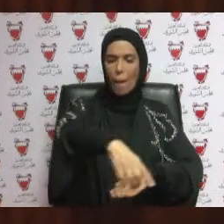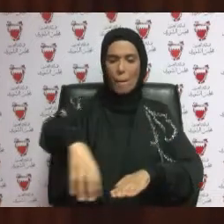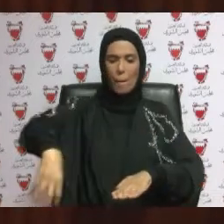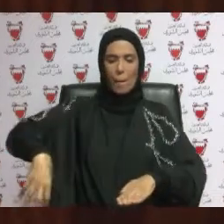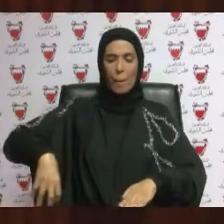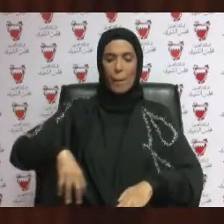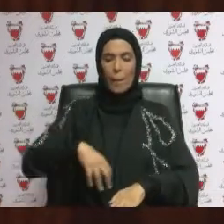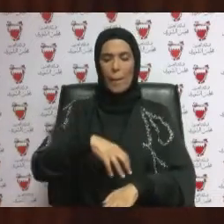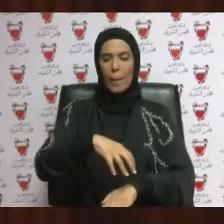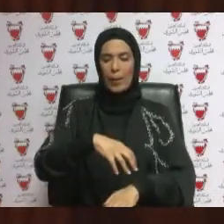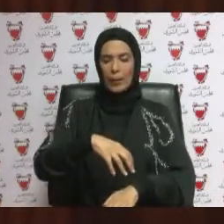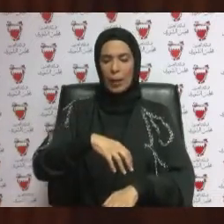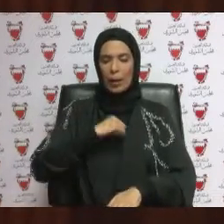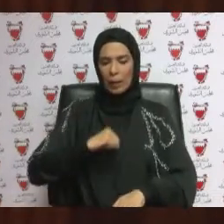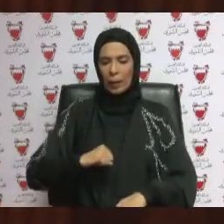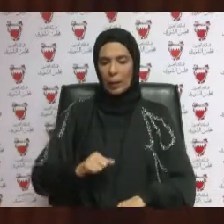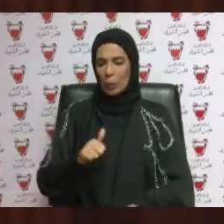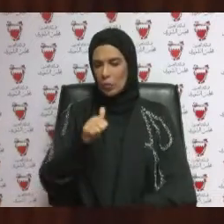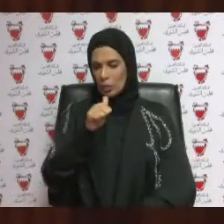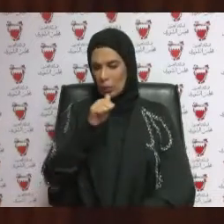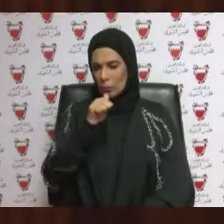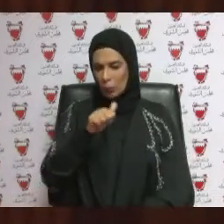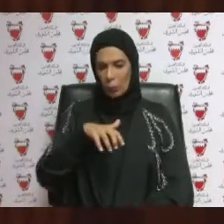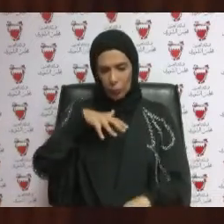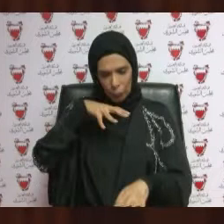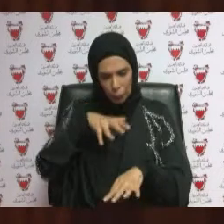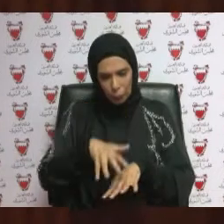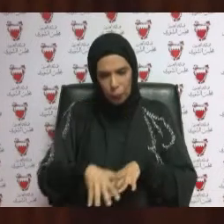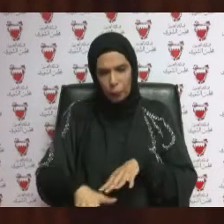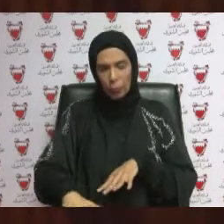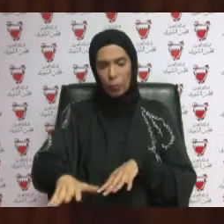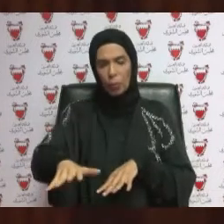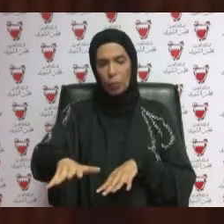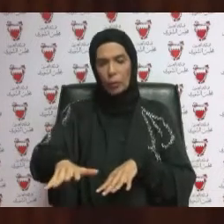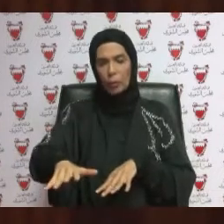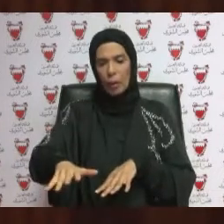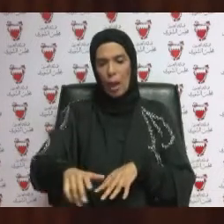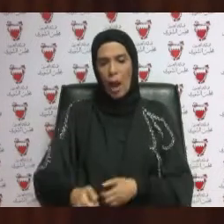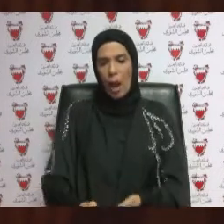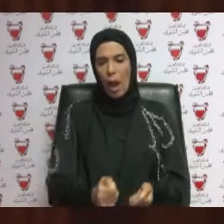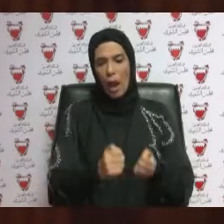وتحسن دوران حركة المياه وتدفقها طبعا بحفر القناة